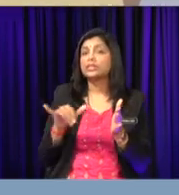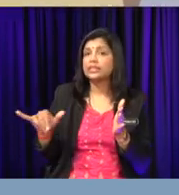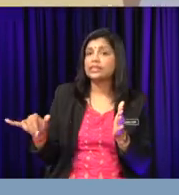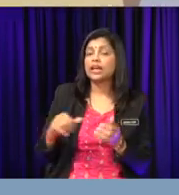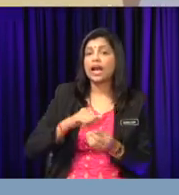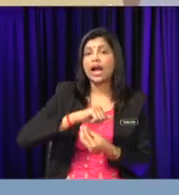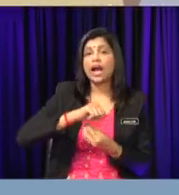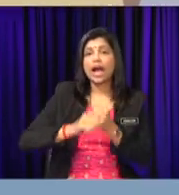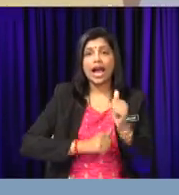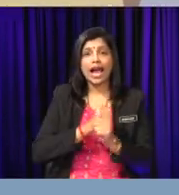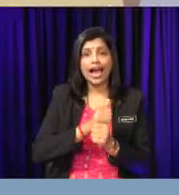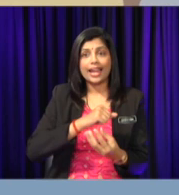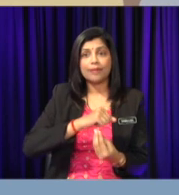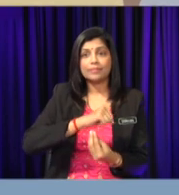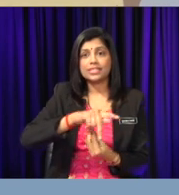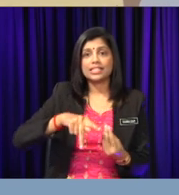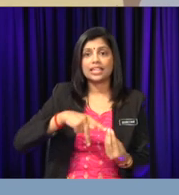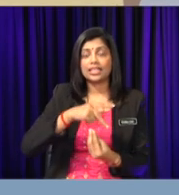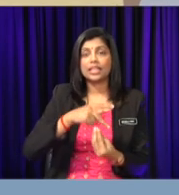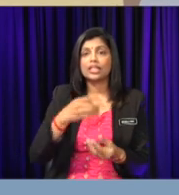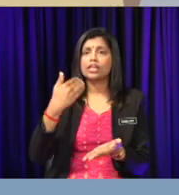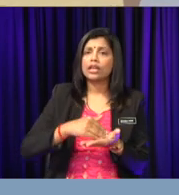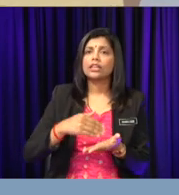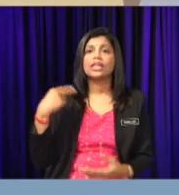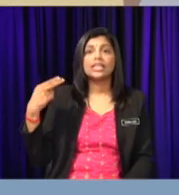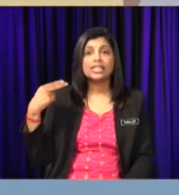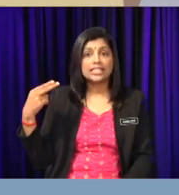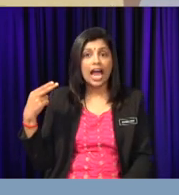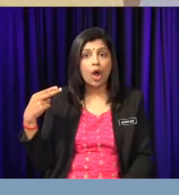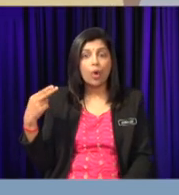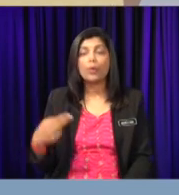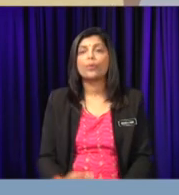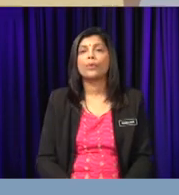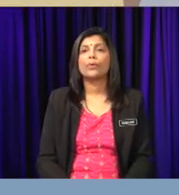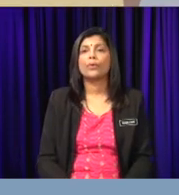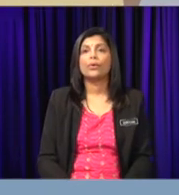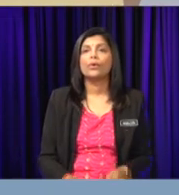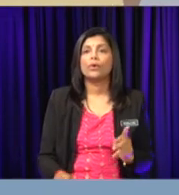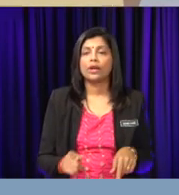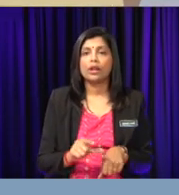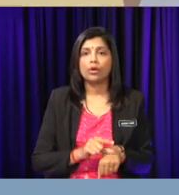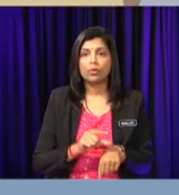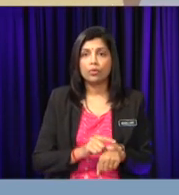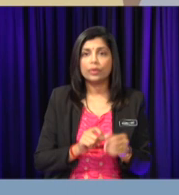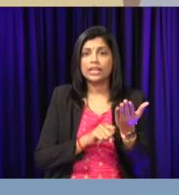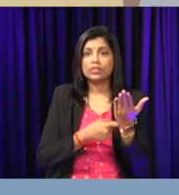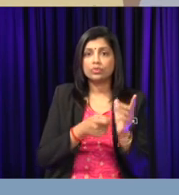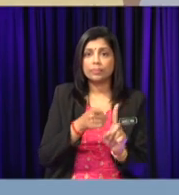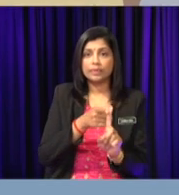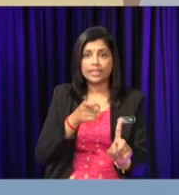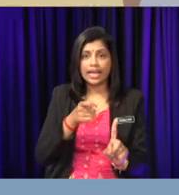kita nih akan lebih hijau bila kita menggunakan sumber daripada alam